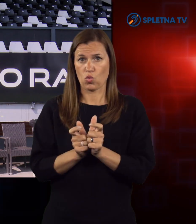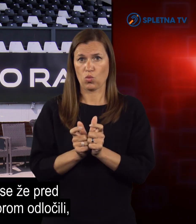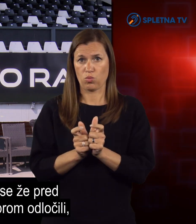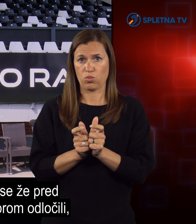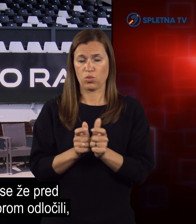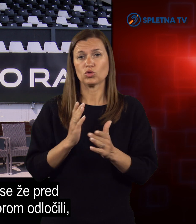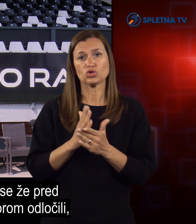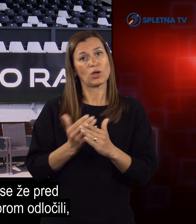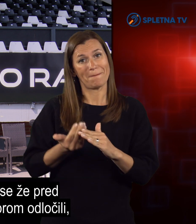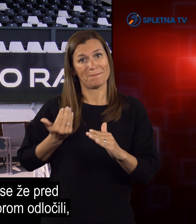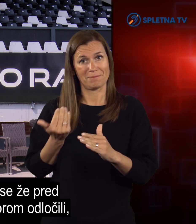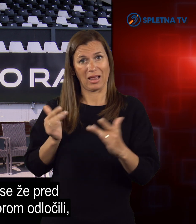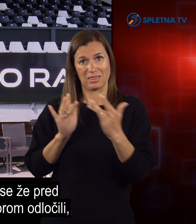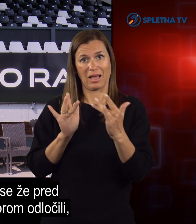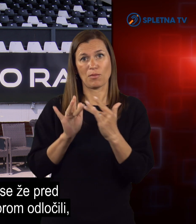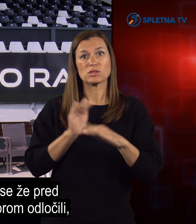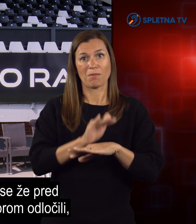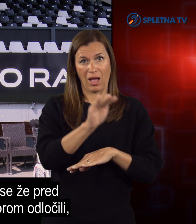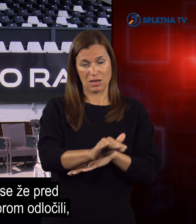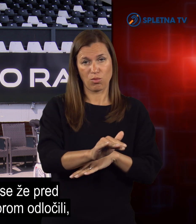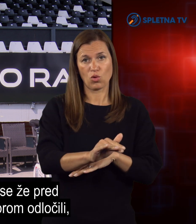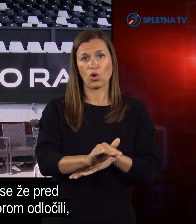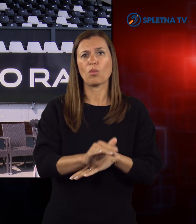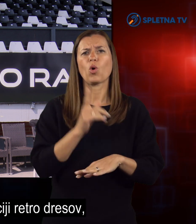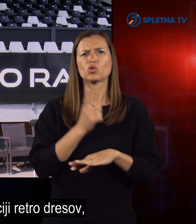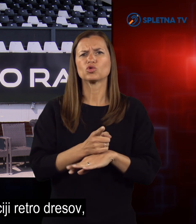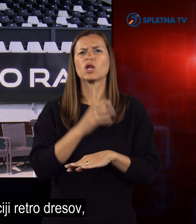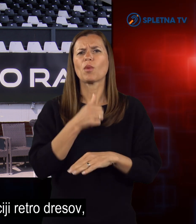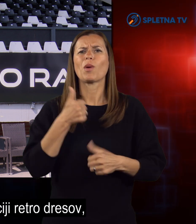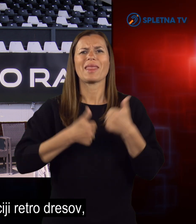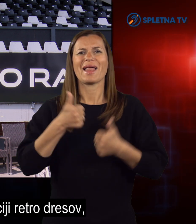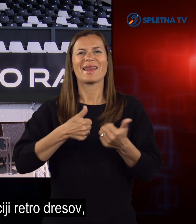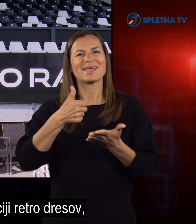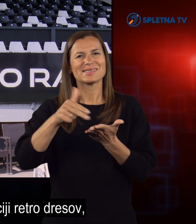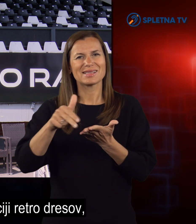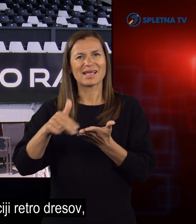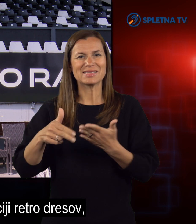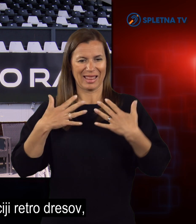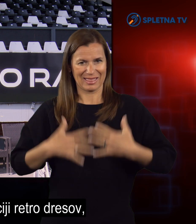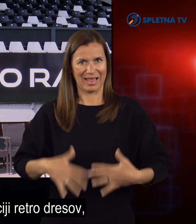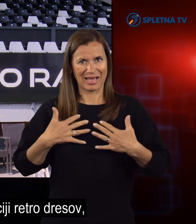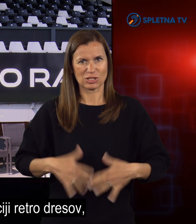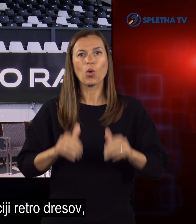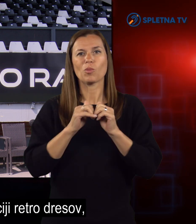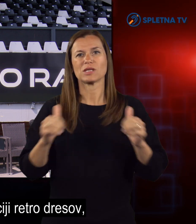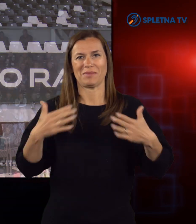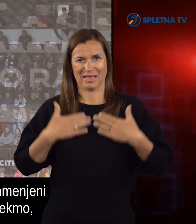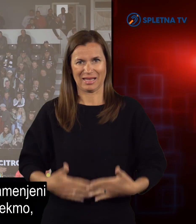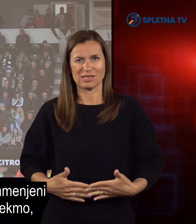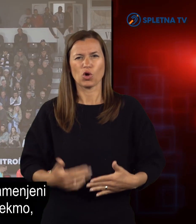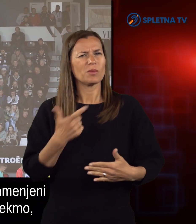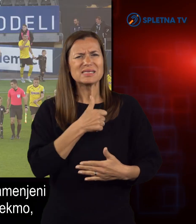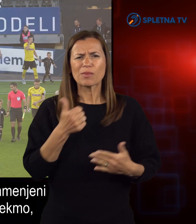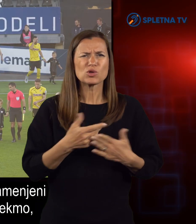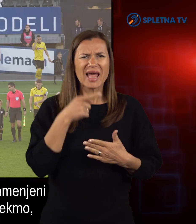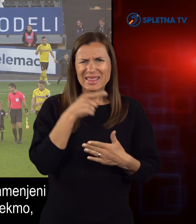V klubu smo se že pred tekmo z Mariborom odločili, da bomo na licitaciji dresov, posebnih retro dresov, ki so bili namenjeni